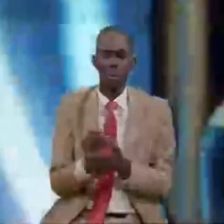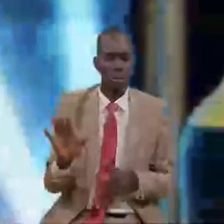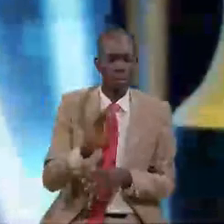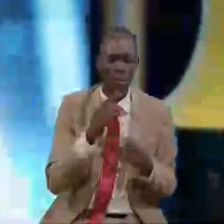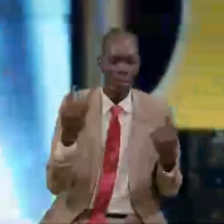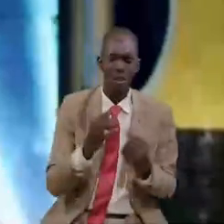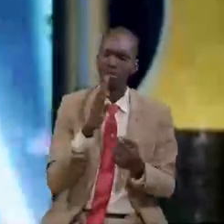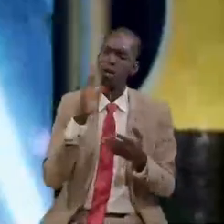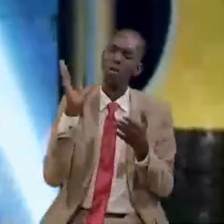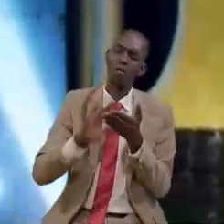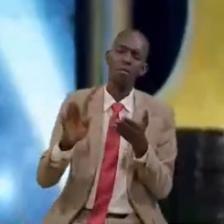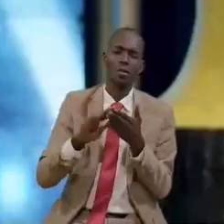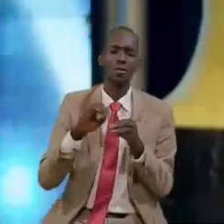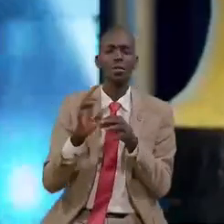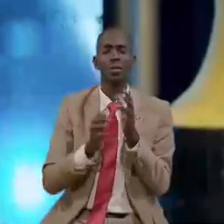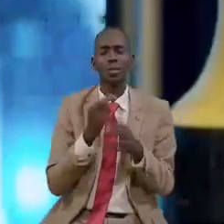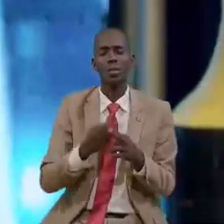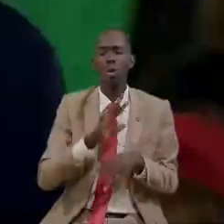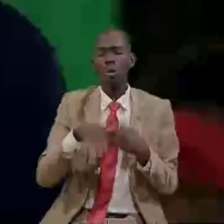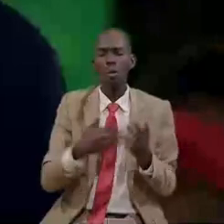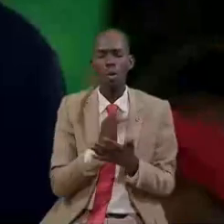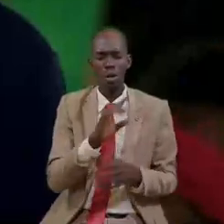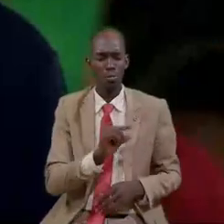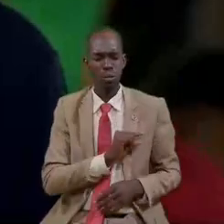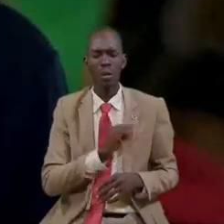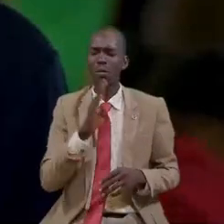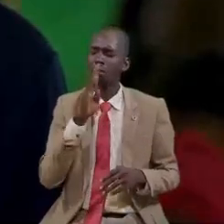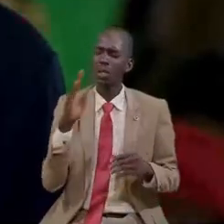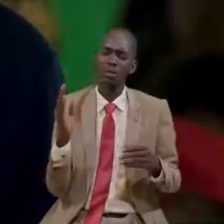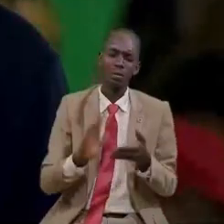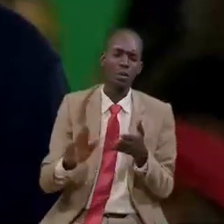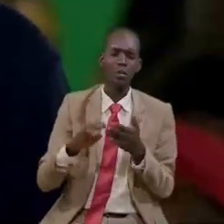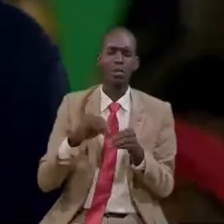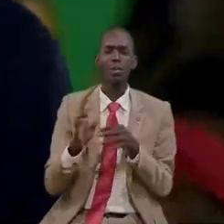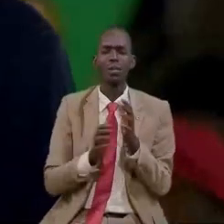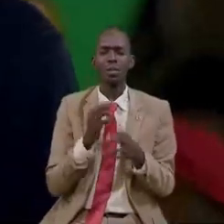que toute leur culpabilité soit ôtée, que toute